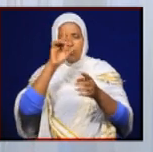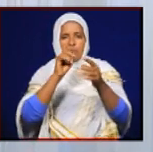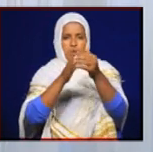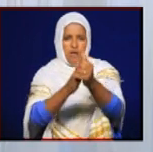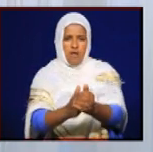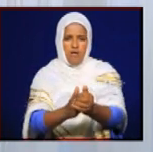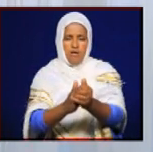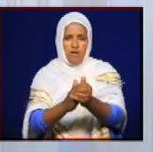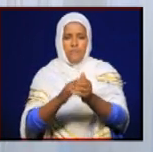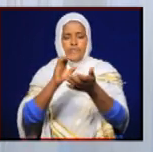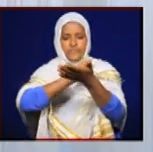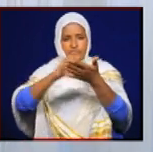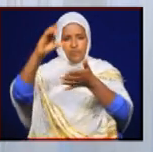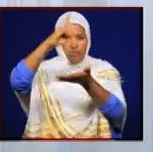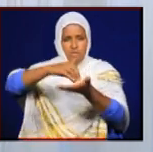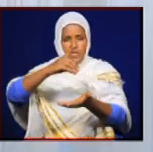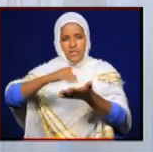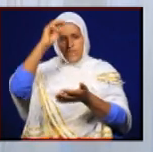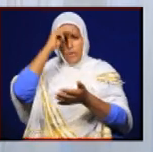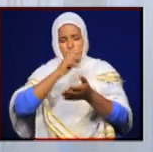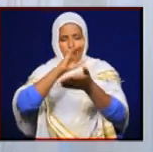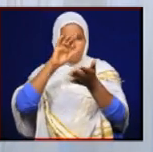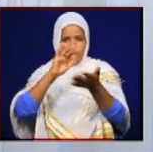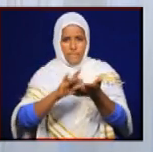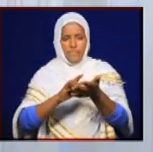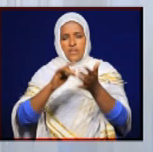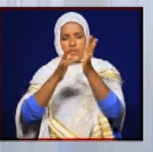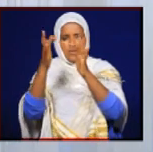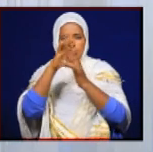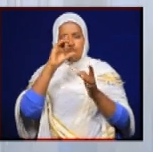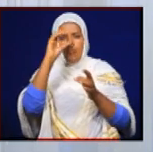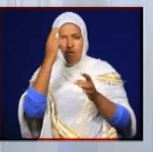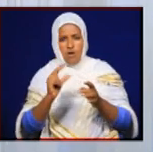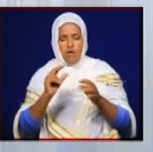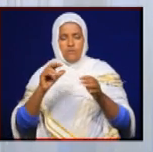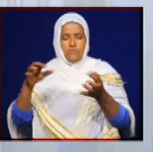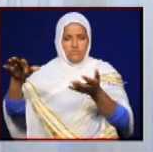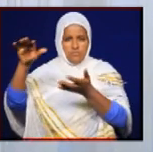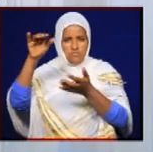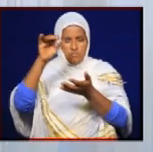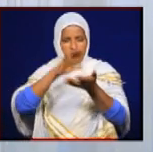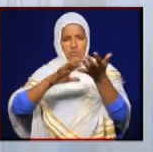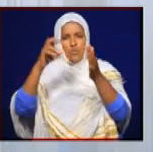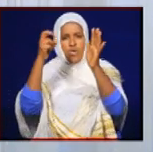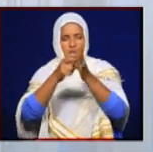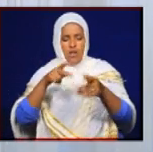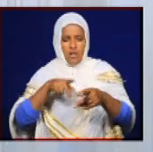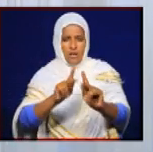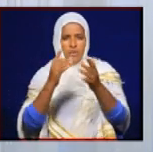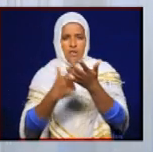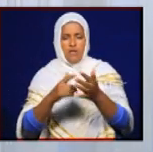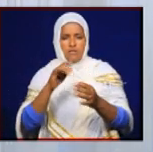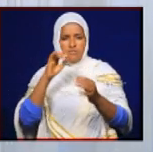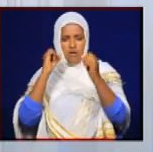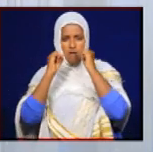ለአፍ ይምራሃ የጻድቅ ከተማ የጠባት ማድ አቡነ ኢየሱስ ሞአ ዘደብረ ነጎድጓድ የወንጌል